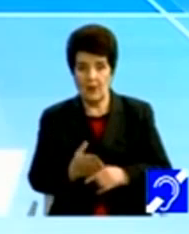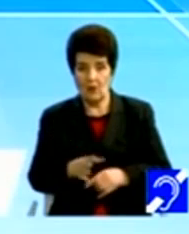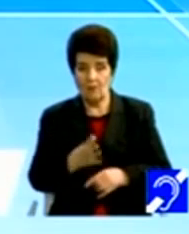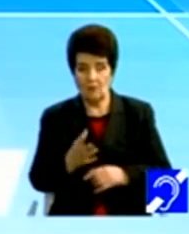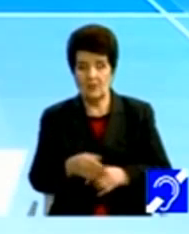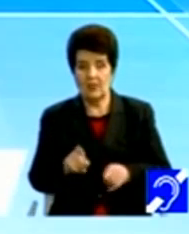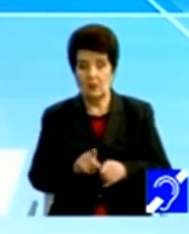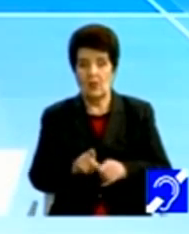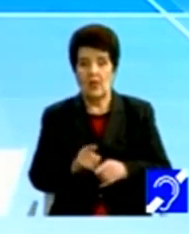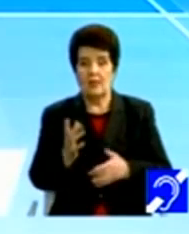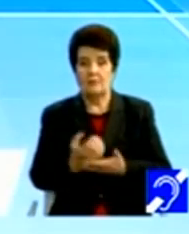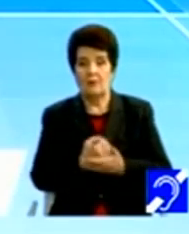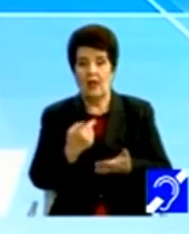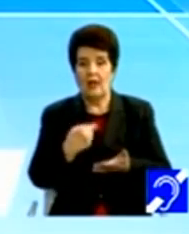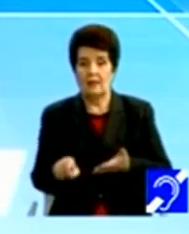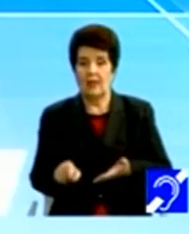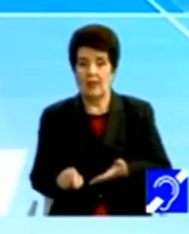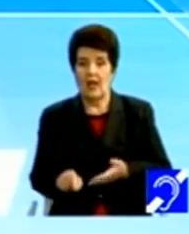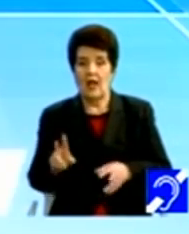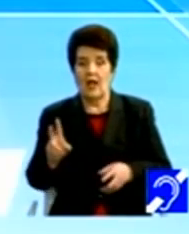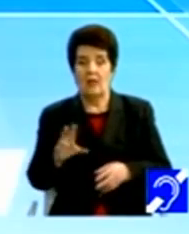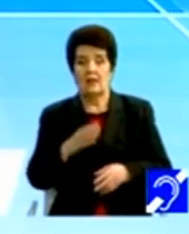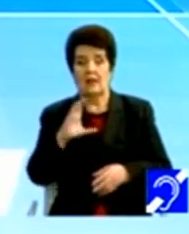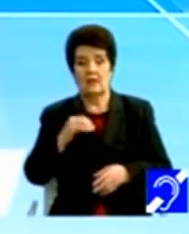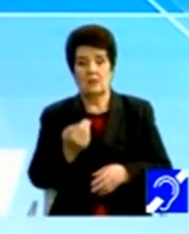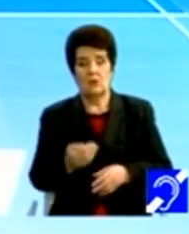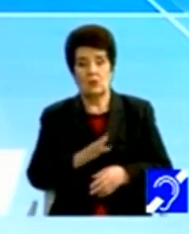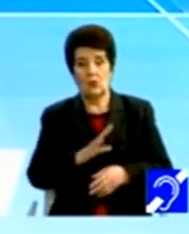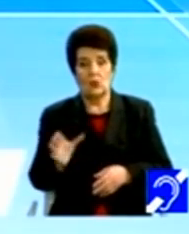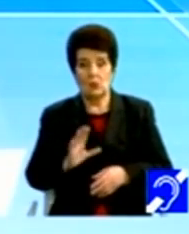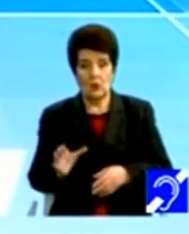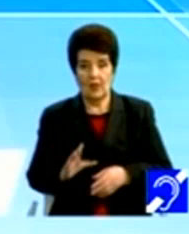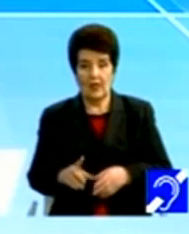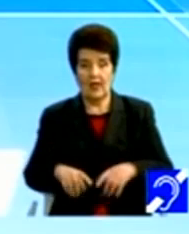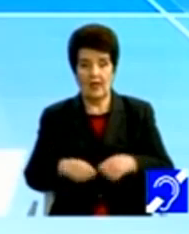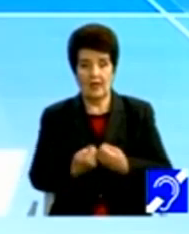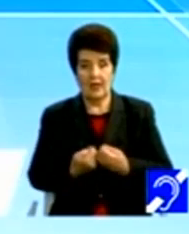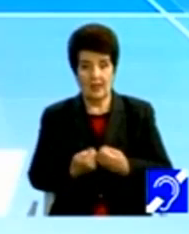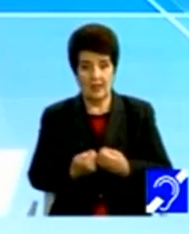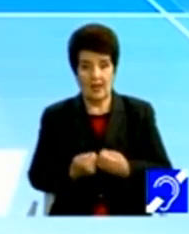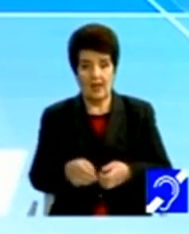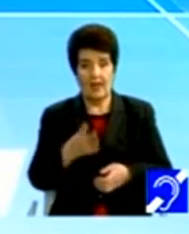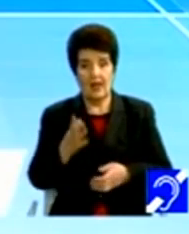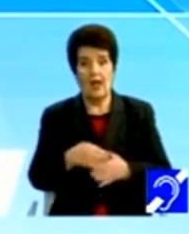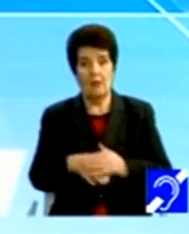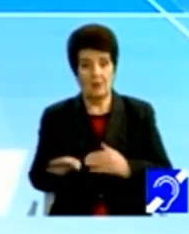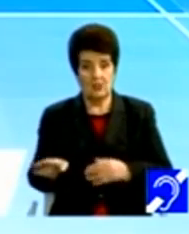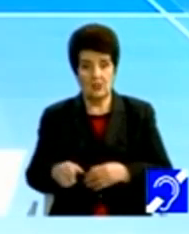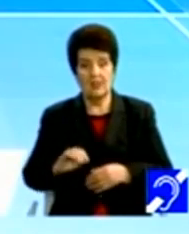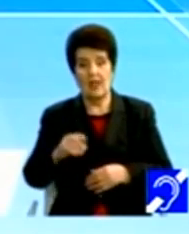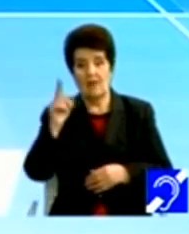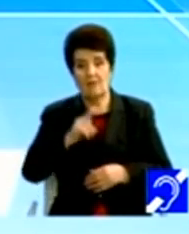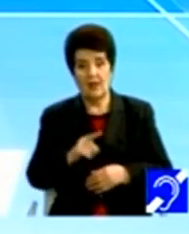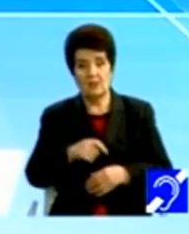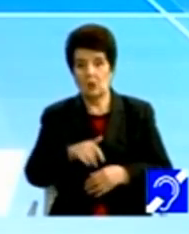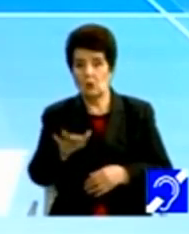trădare. Pentru că a merge cu socialiștii în bloc nu era trădare, deci încălcarea angajamentelor. Dar a ieșit de acolo și a spune fraților, noi nu